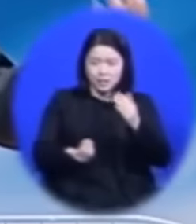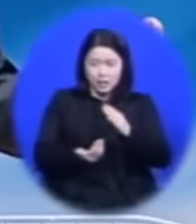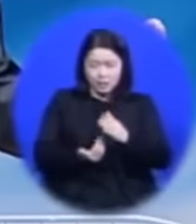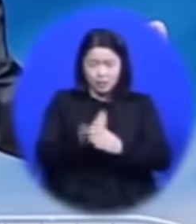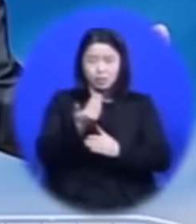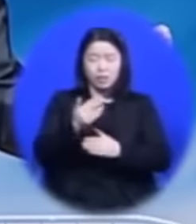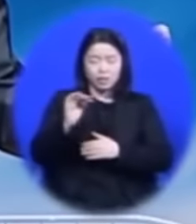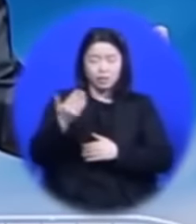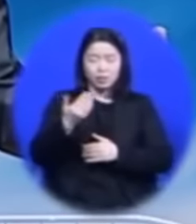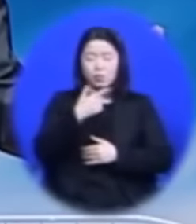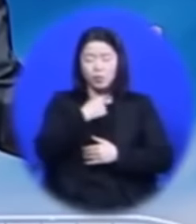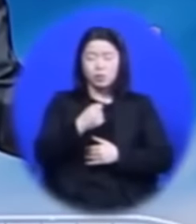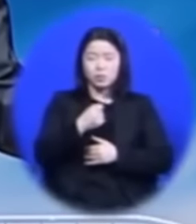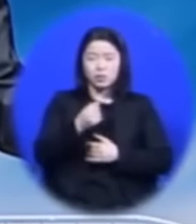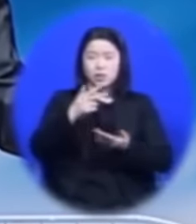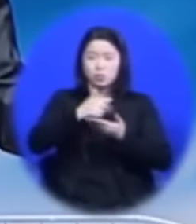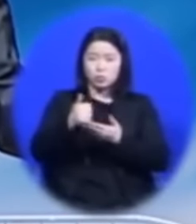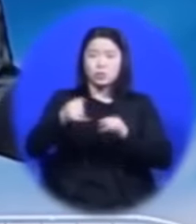주님은 약속하셨습니다.